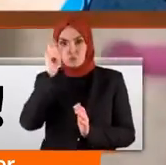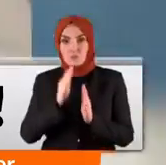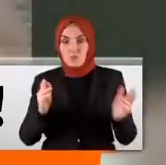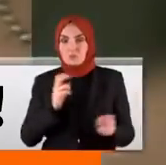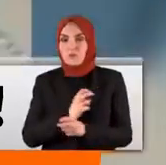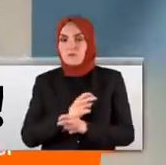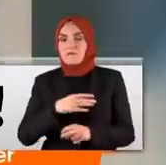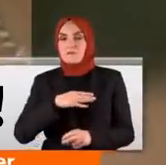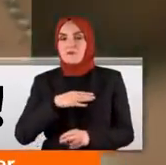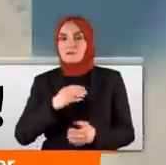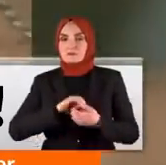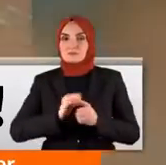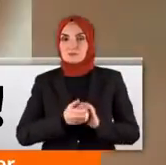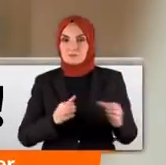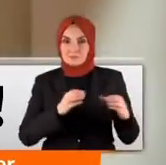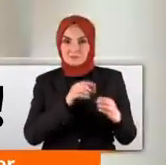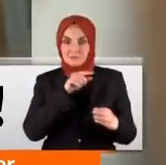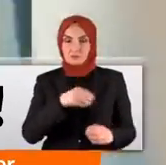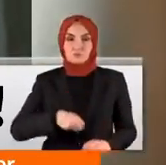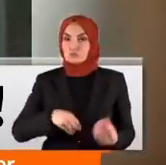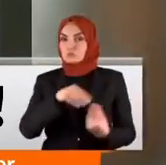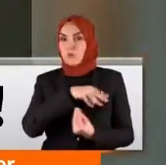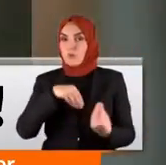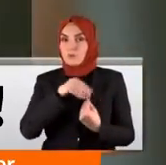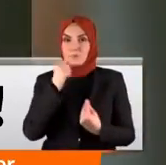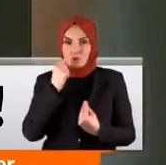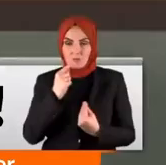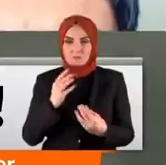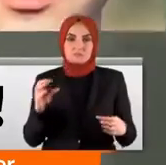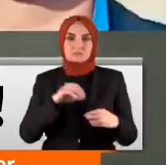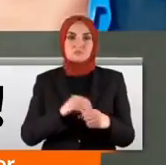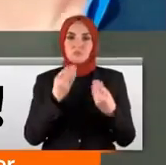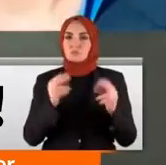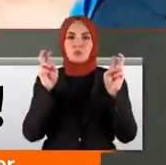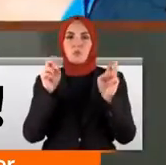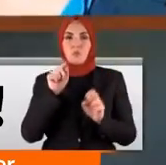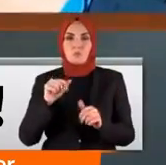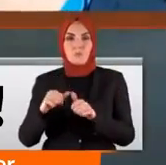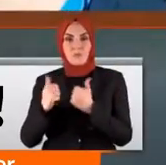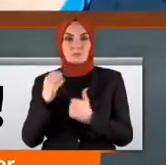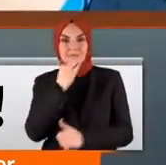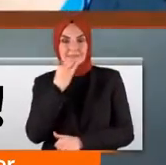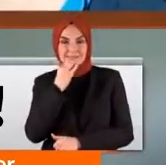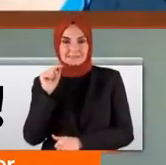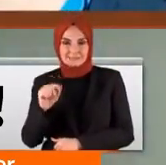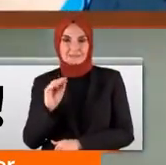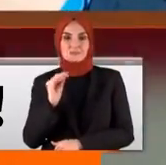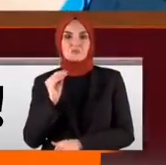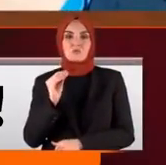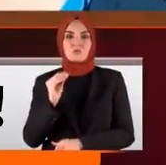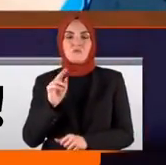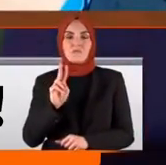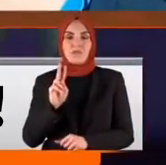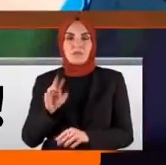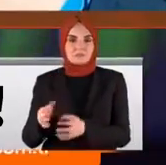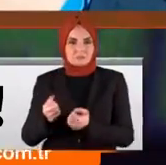yapılan operasyonda geçmişti. Konu eski eşiyle yaşadığı nafaka ve velayetle ilgili bir sorundu. Çetenin eline düşmeden telefon